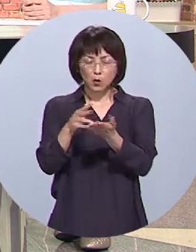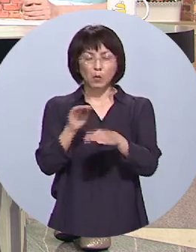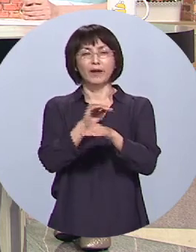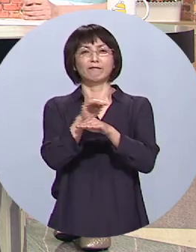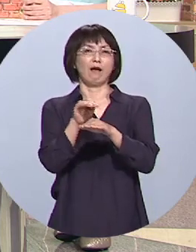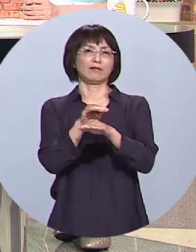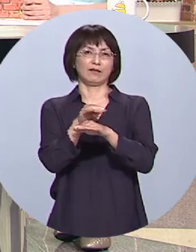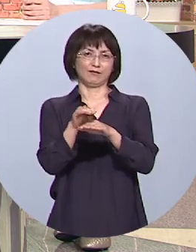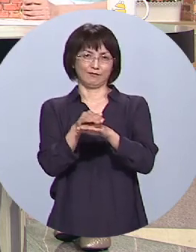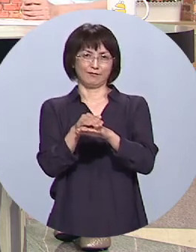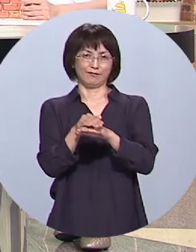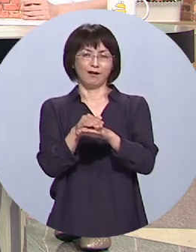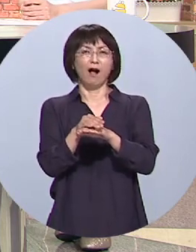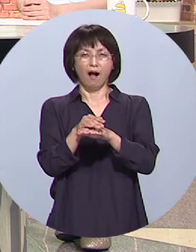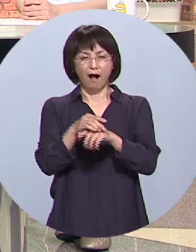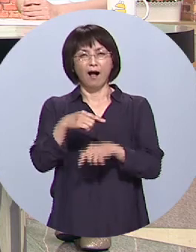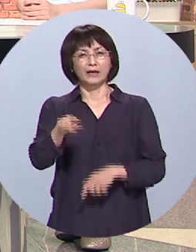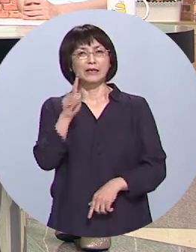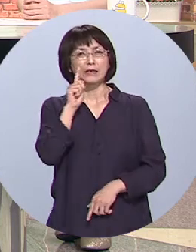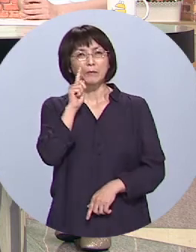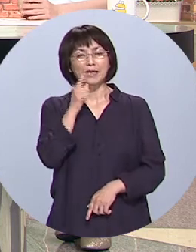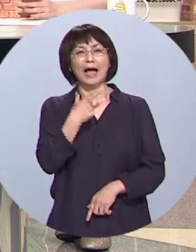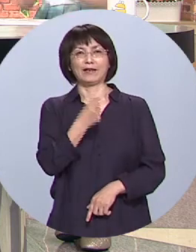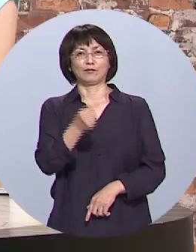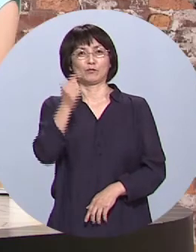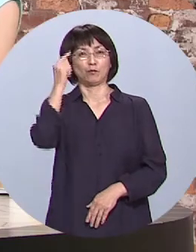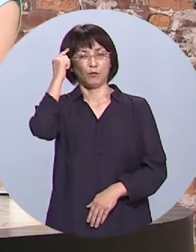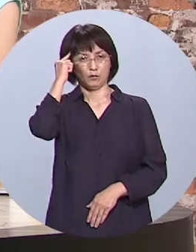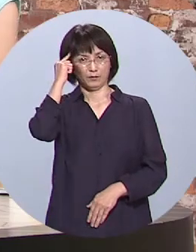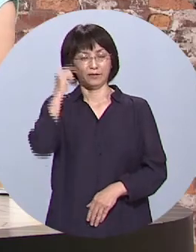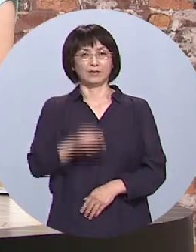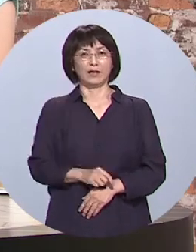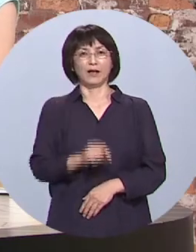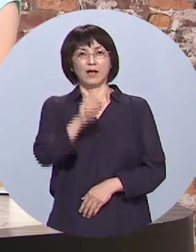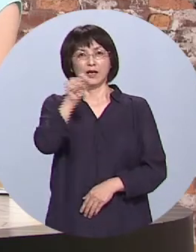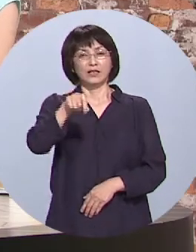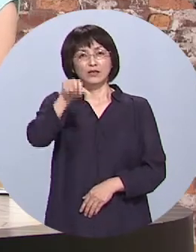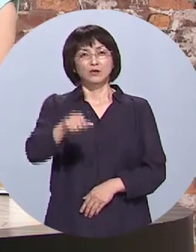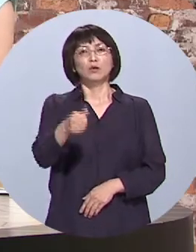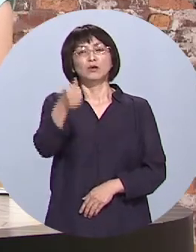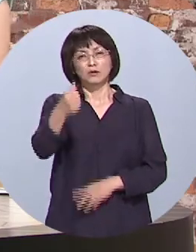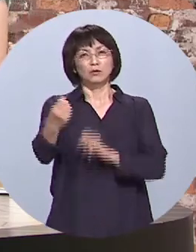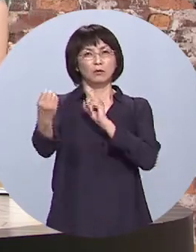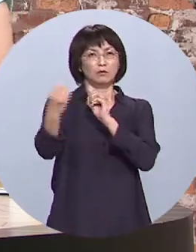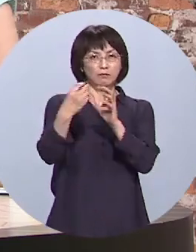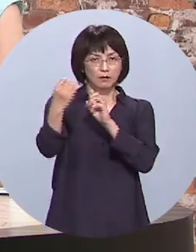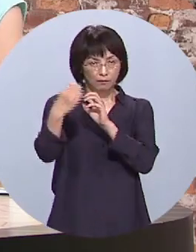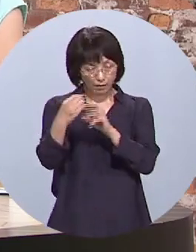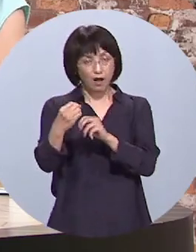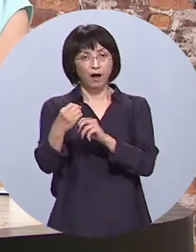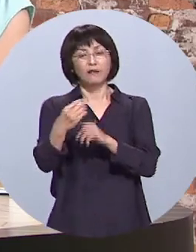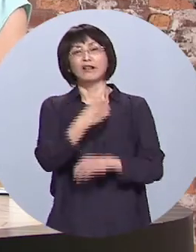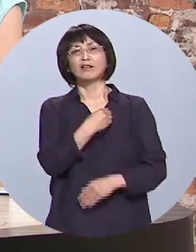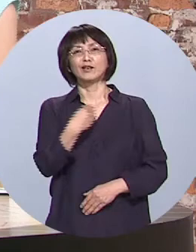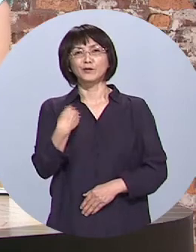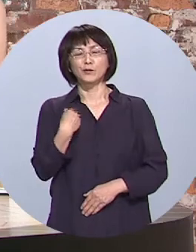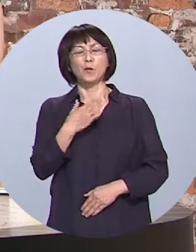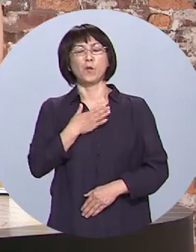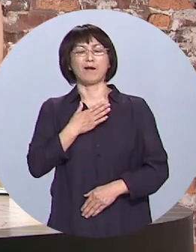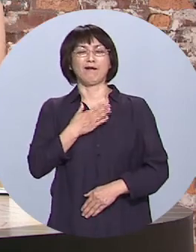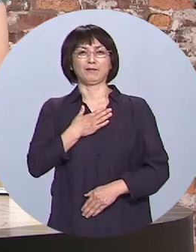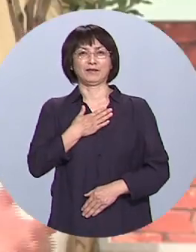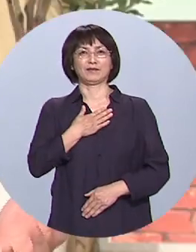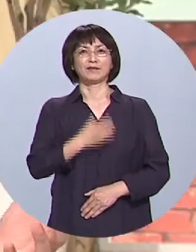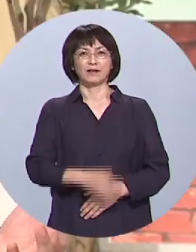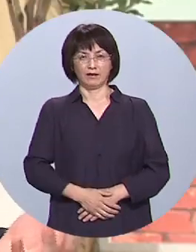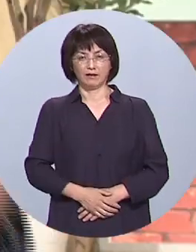ごく身近に感じられるようになりました。今 しかもこう司書の方とのお話を聞いたりしてっていうのは嬉しいですよね。 直